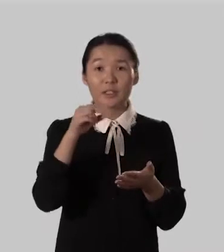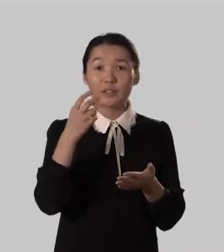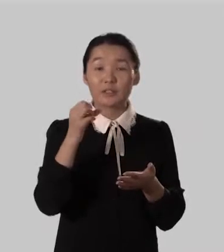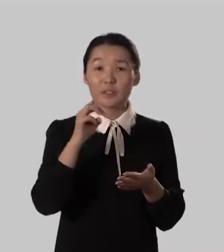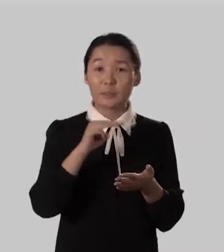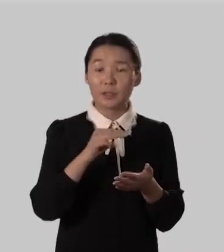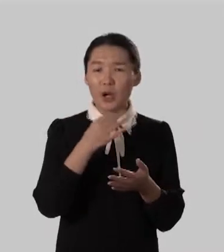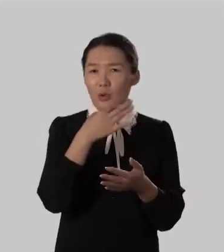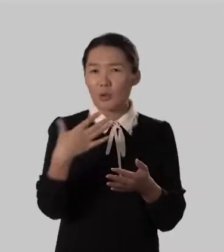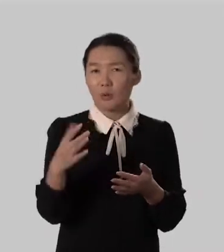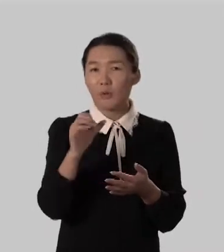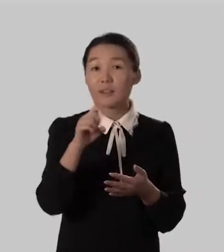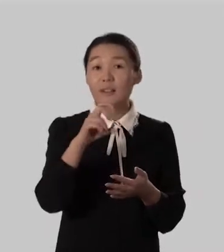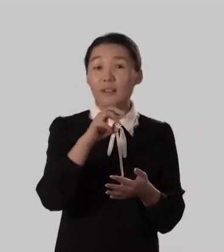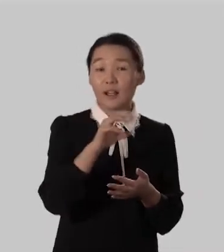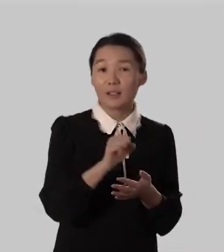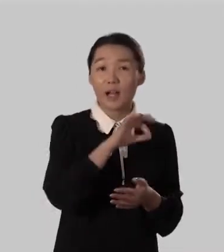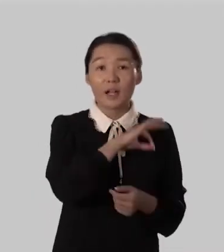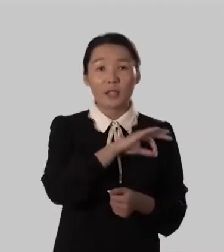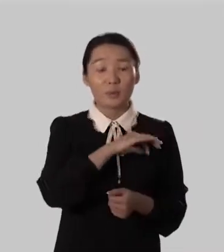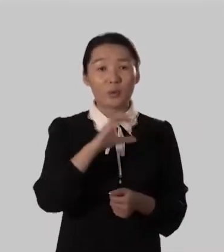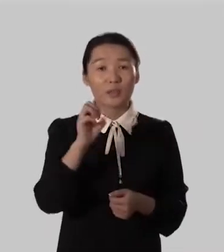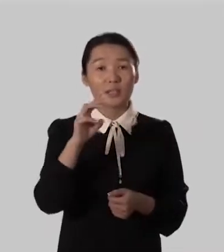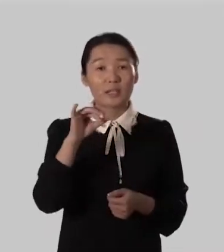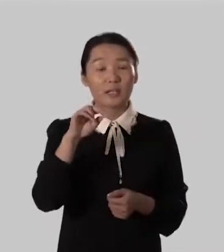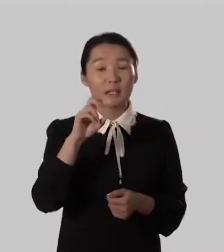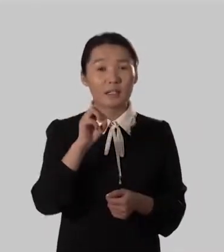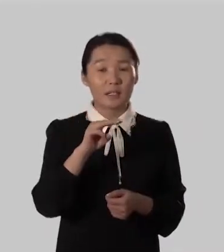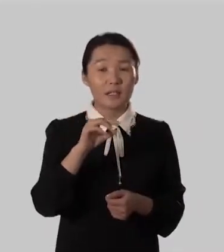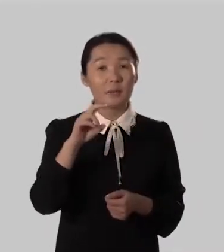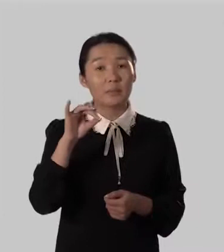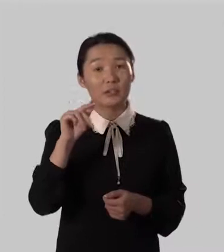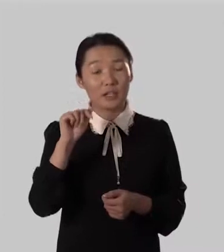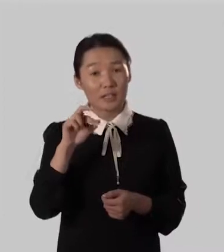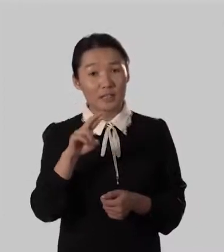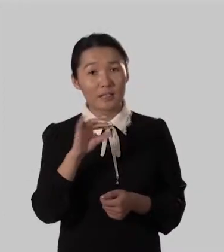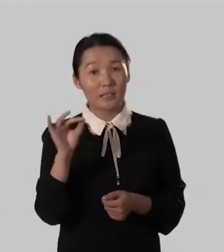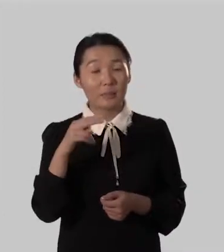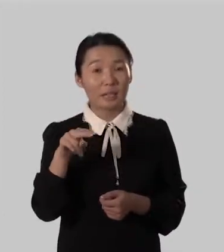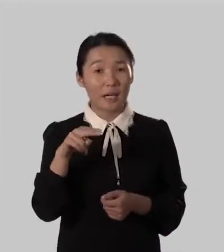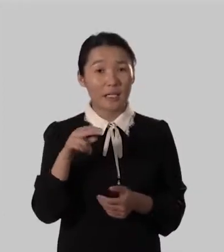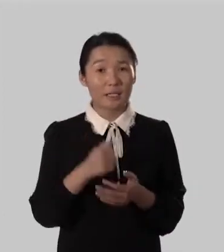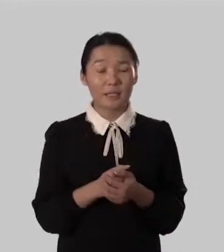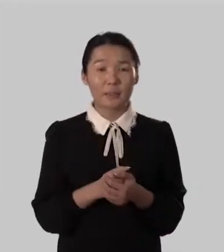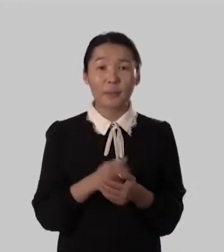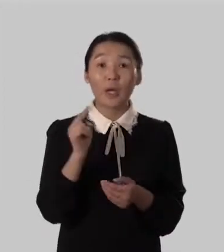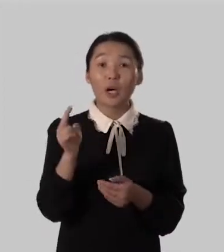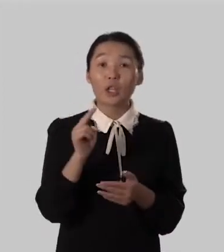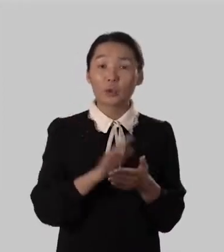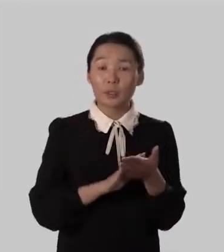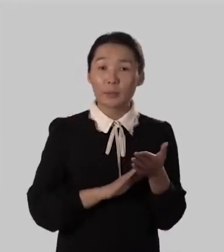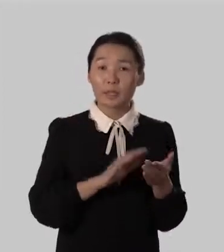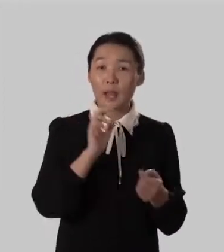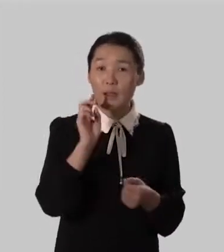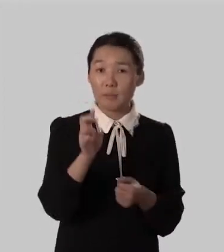рецепт любого салата используя страдательное причастие и отглагольные прилагательные те кто